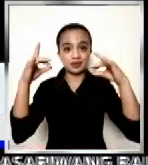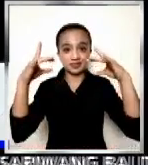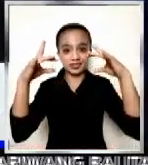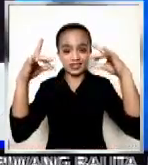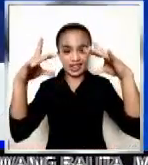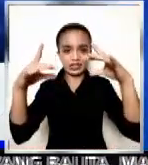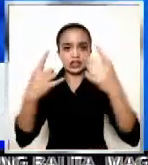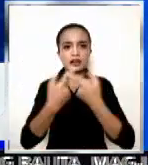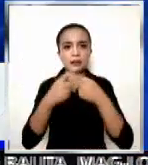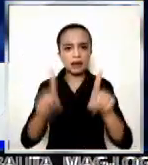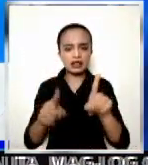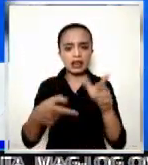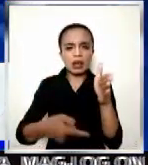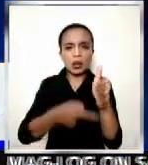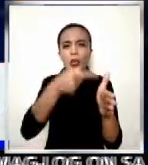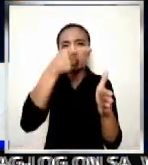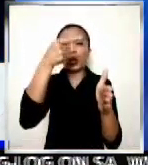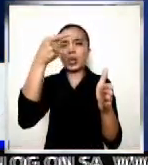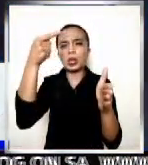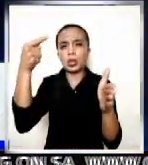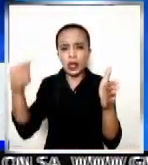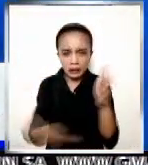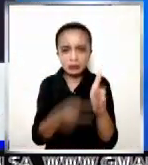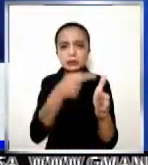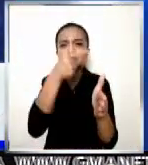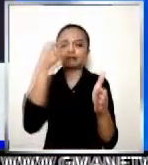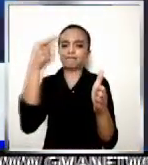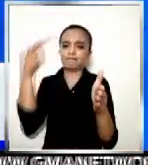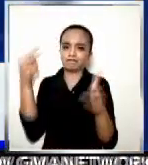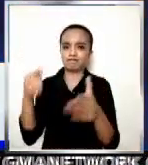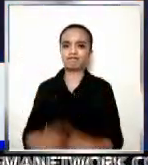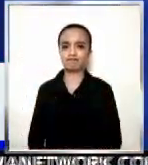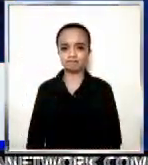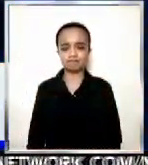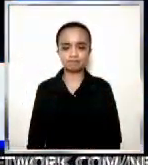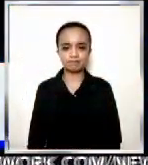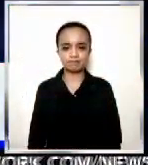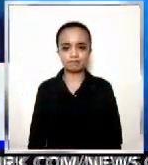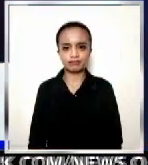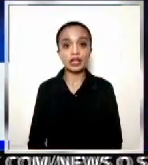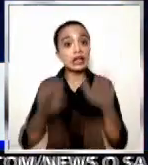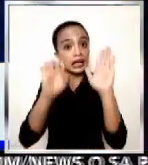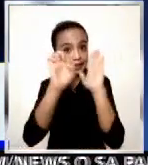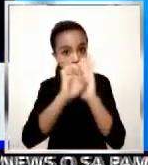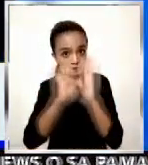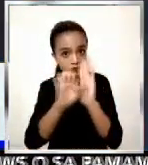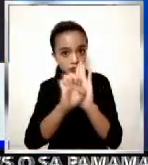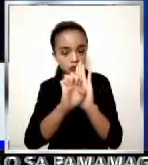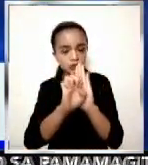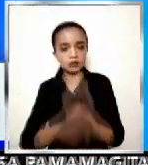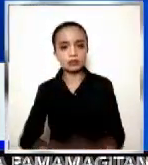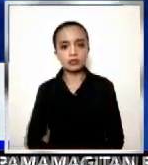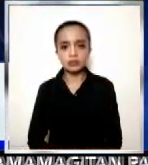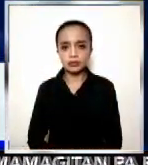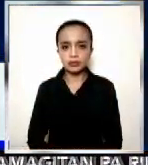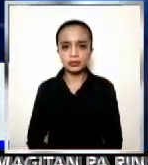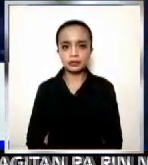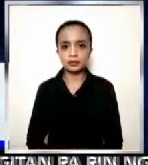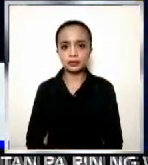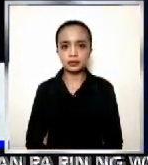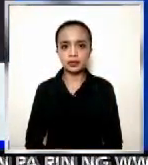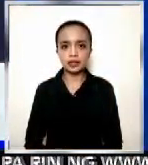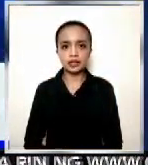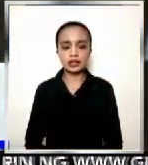bibihira ang ganon karami na nakita sa Digo City. Kasi for example, Vincent, nagbabangka kami sa dagat, Tapos pagdaan